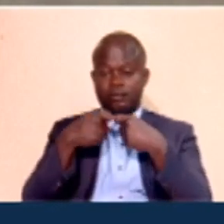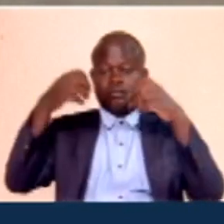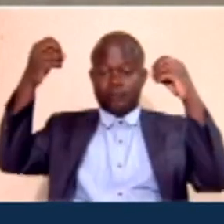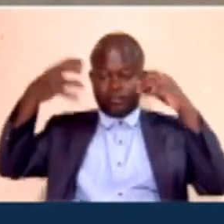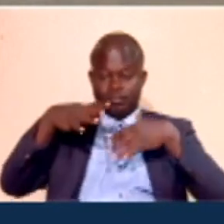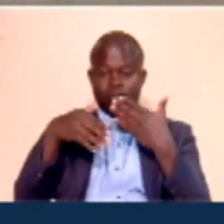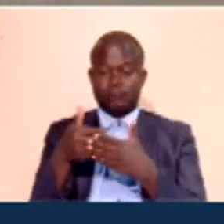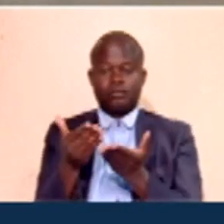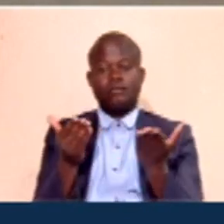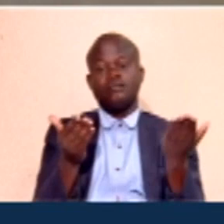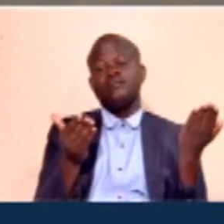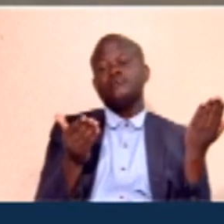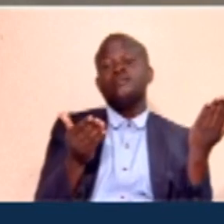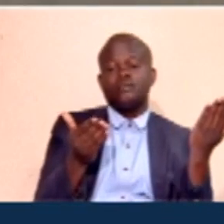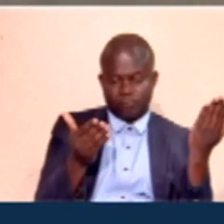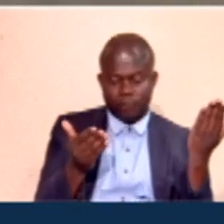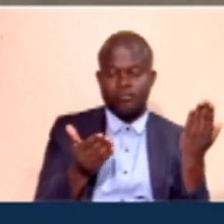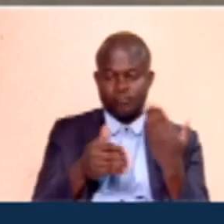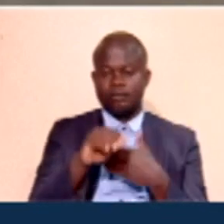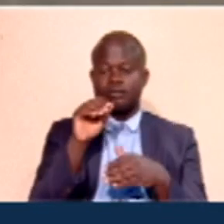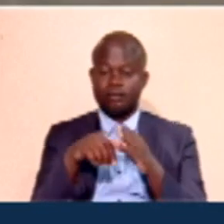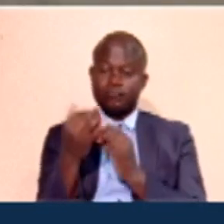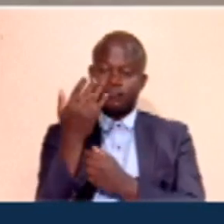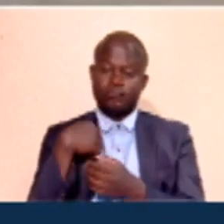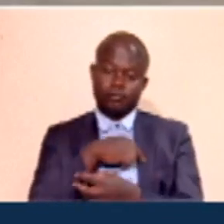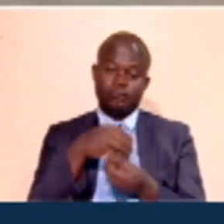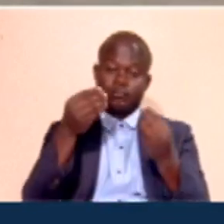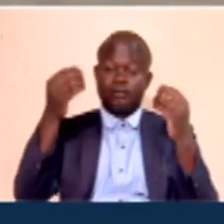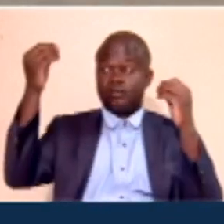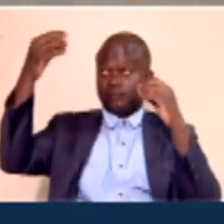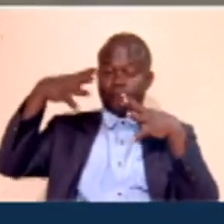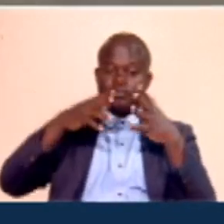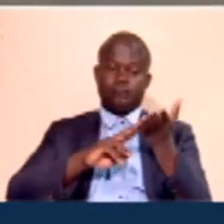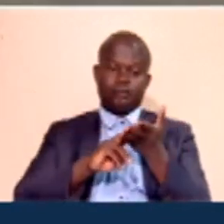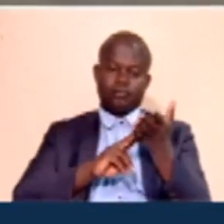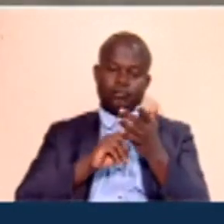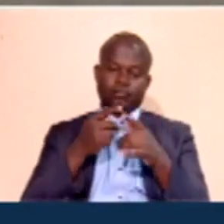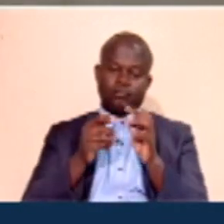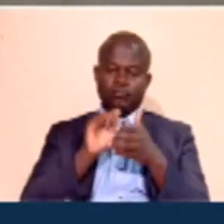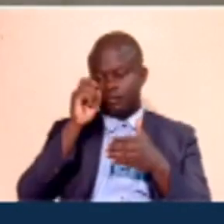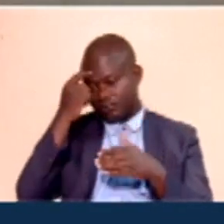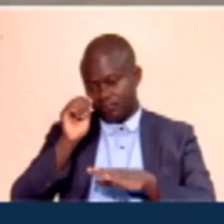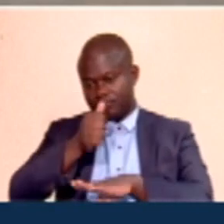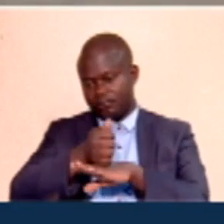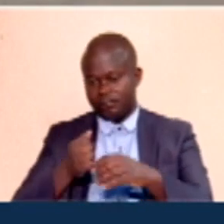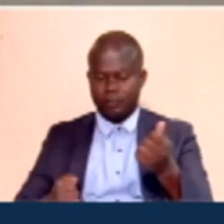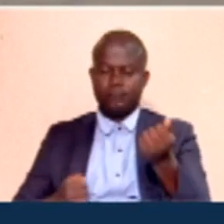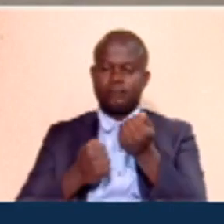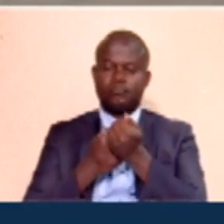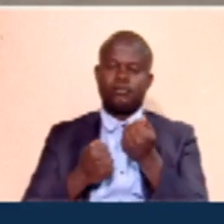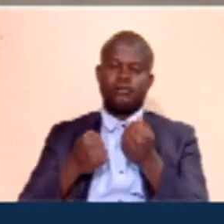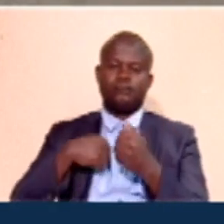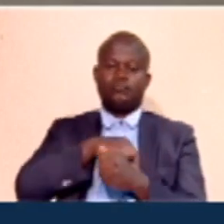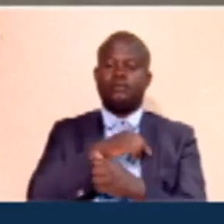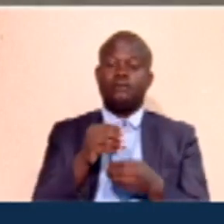gucana bareka gatodo bakihorere, twebwe tubahereza umurasire abariho bakoresha. Ariko leta yashyizeho noneho na nkunganire